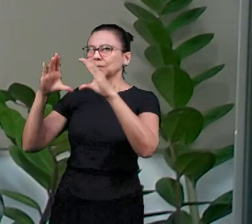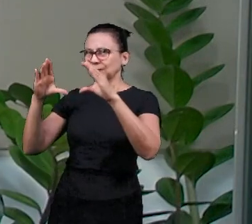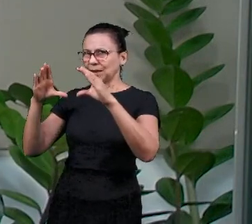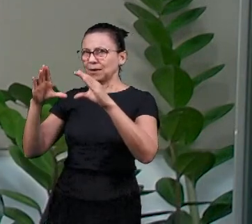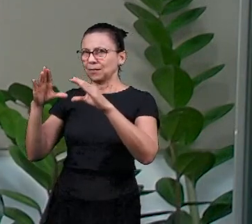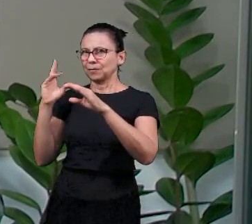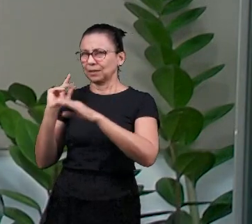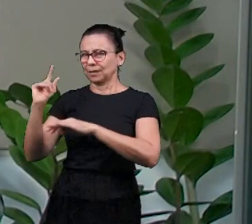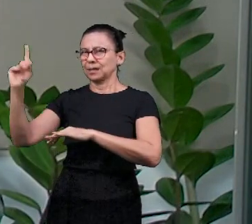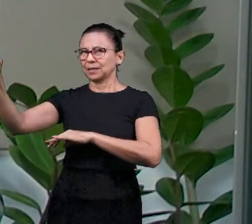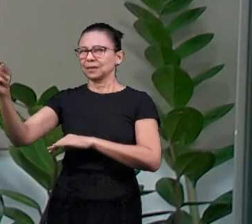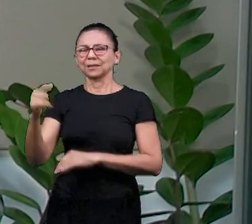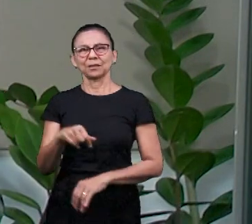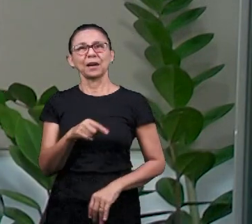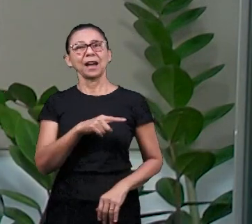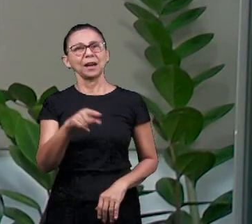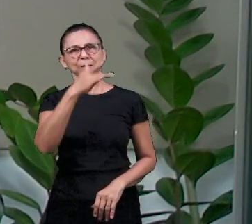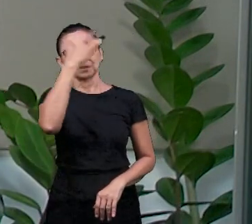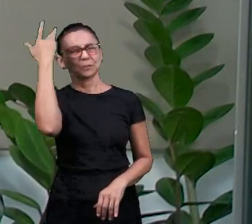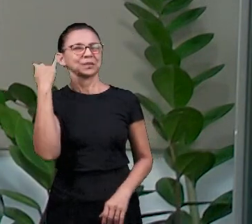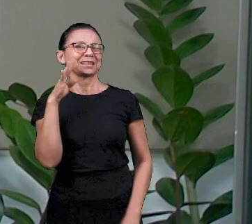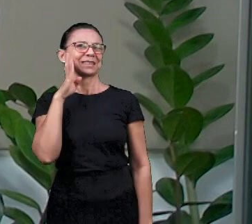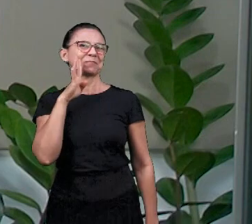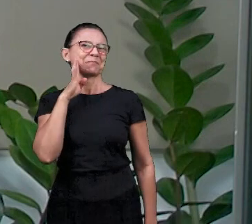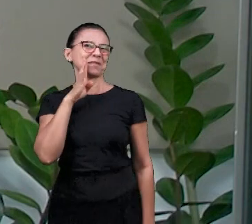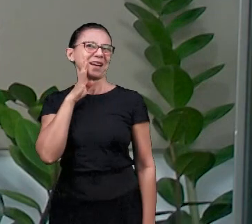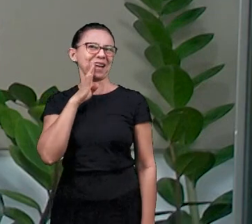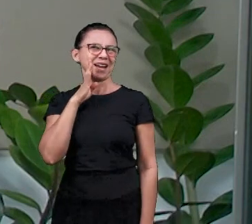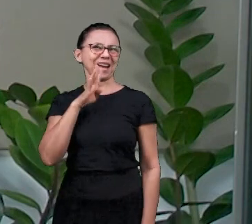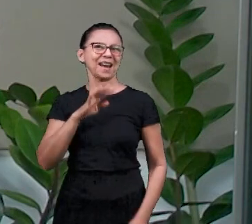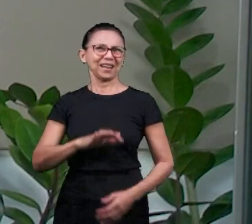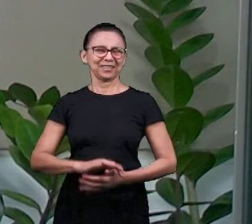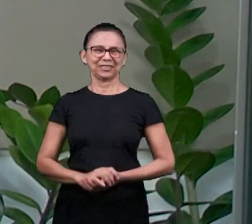il veut être sympathique. Il veut être sympathique